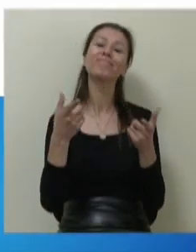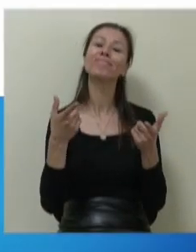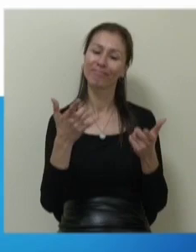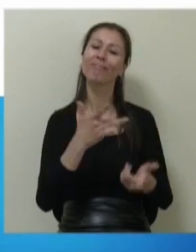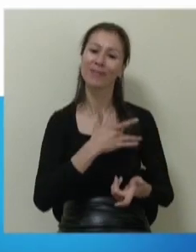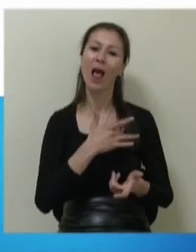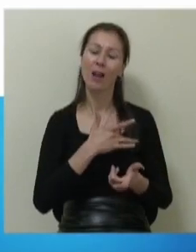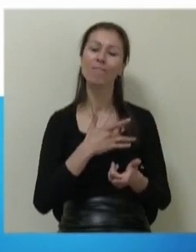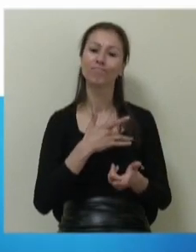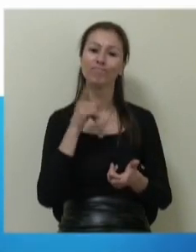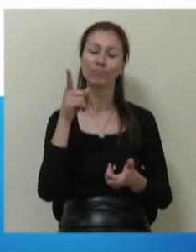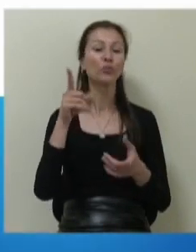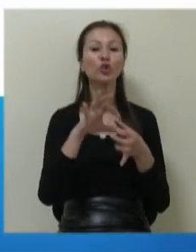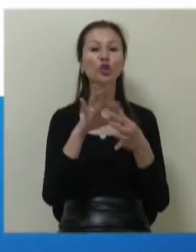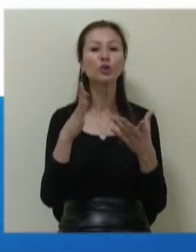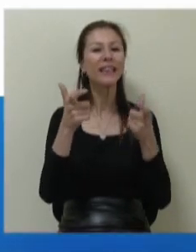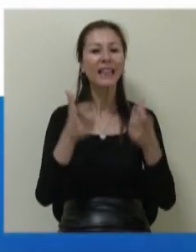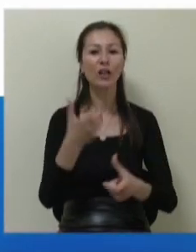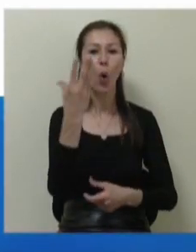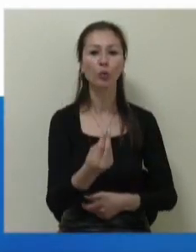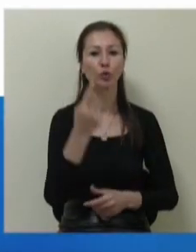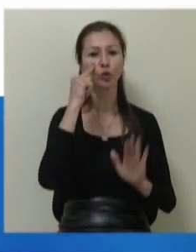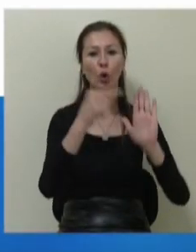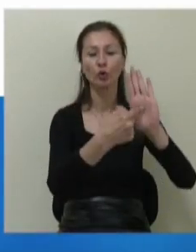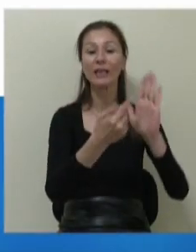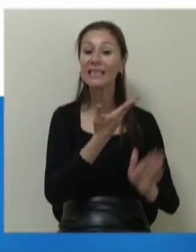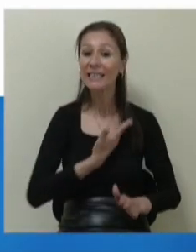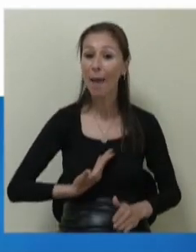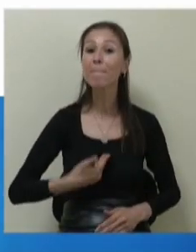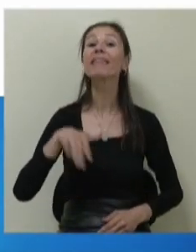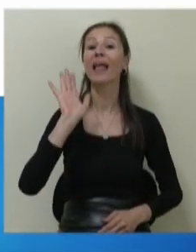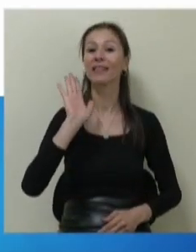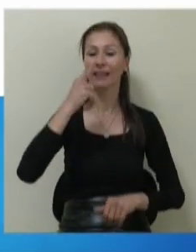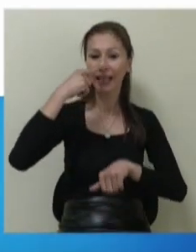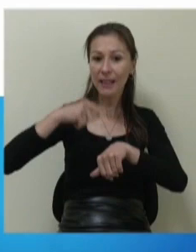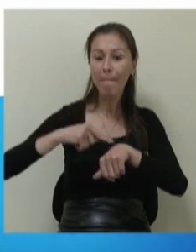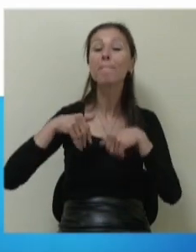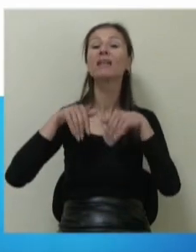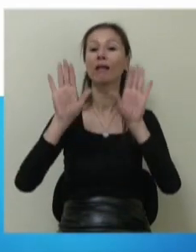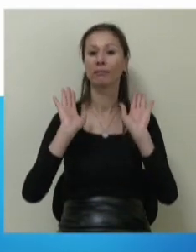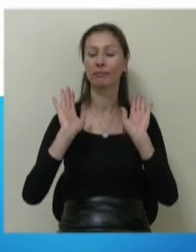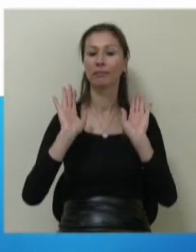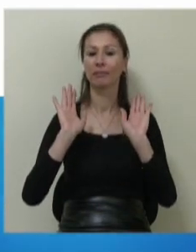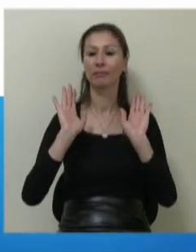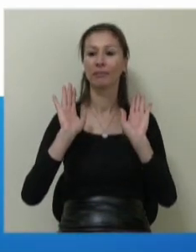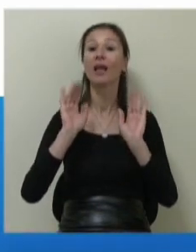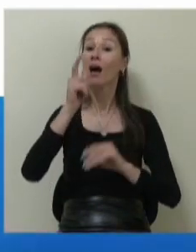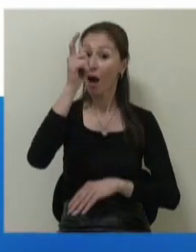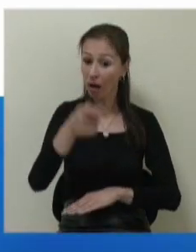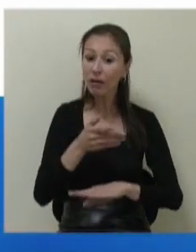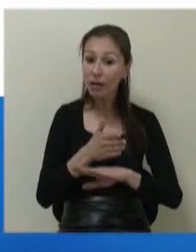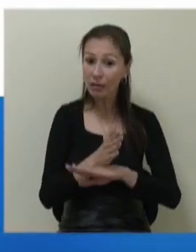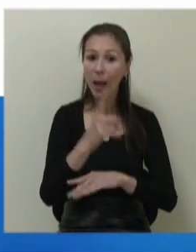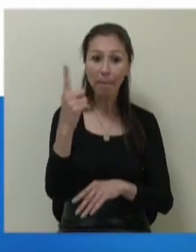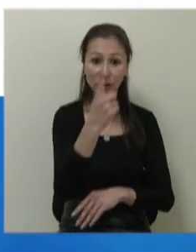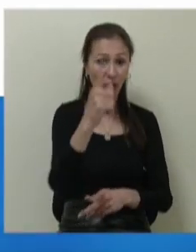aslında çözümün nerede olduğunu bize gösteriyor. Sevmeden, inanmadan ve hakikaten bir